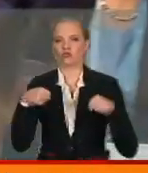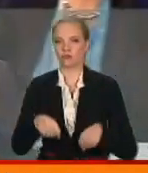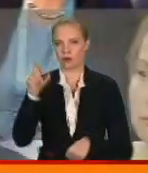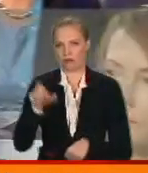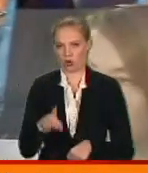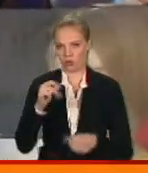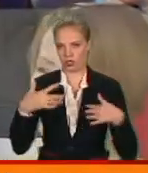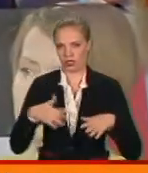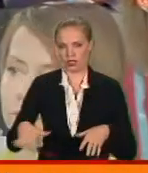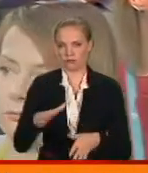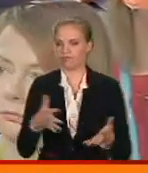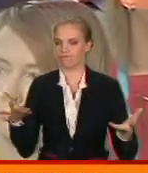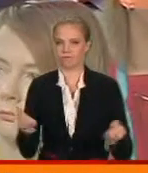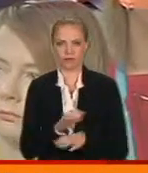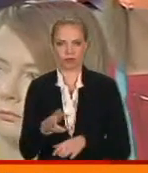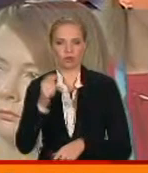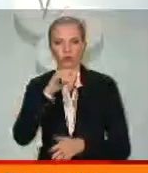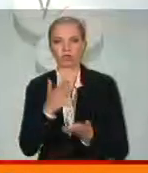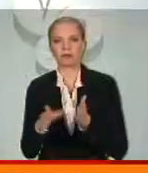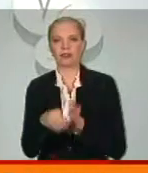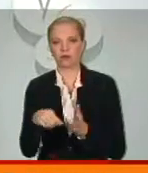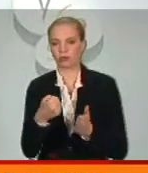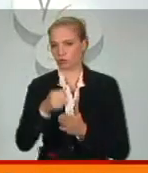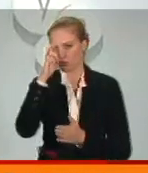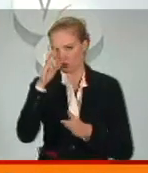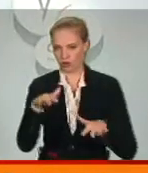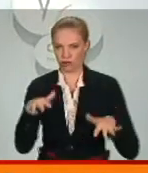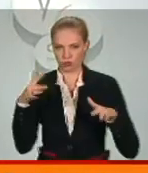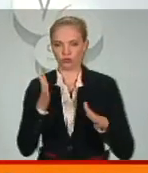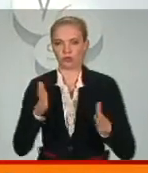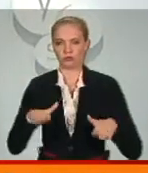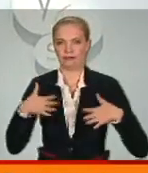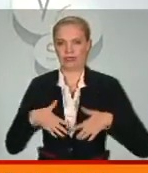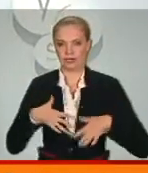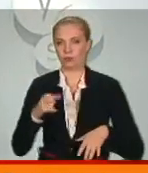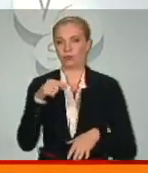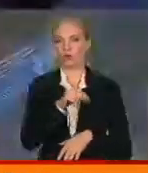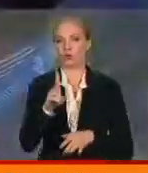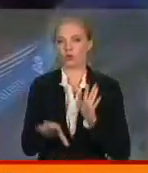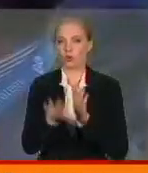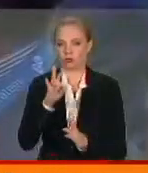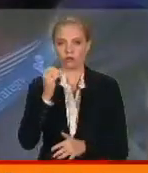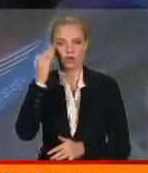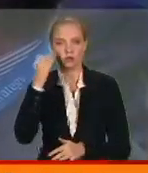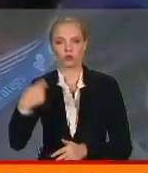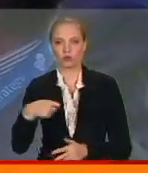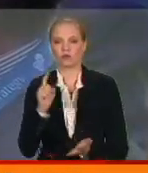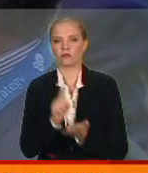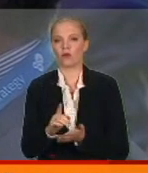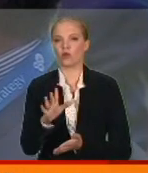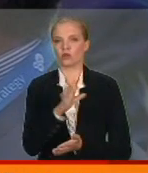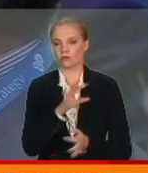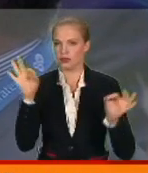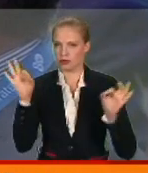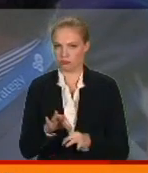півострові неприйнятними для України є вибори до Державної Думи що відбудуться в Криму на тих кого там оберуть на думку Порошенка мають бути